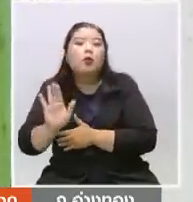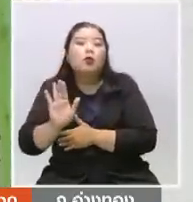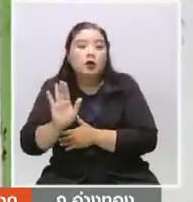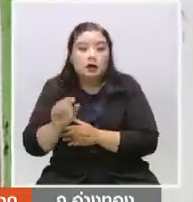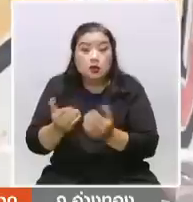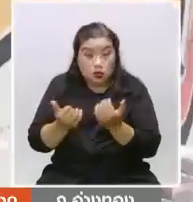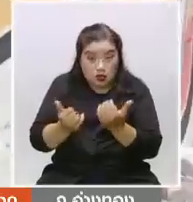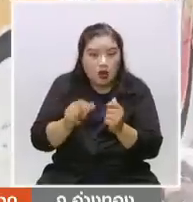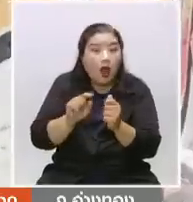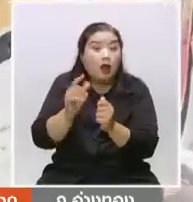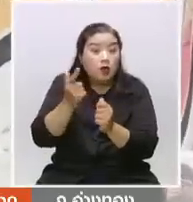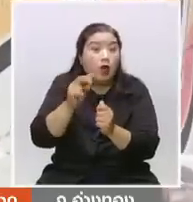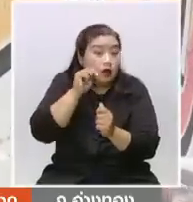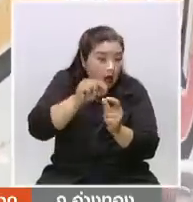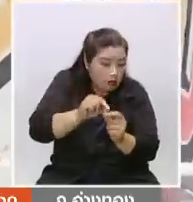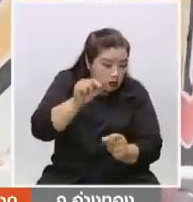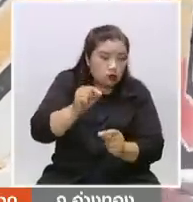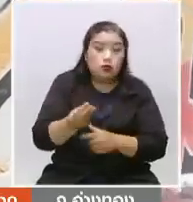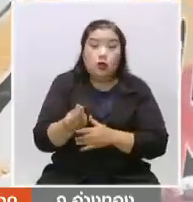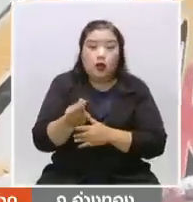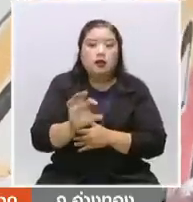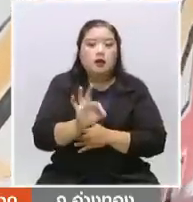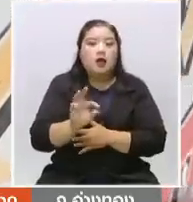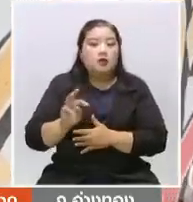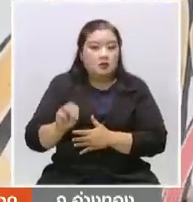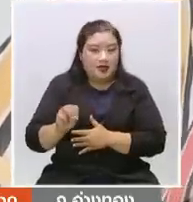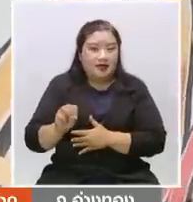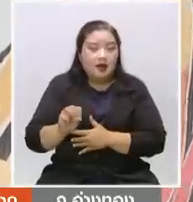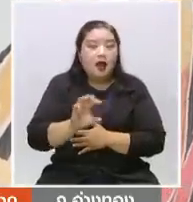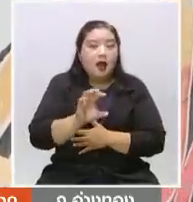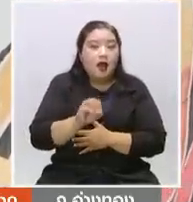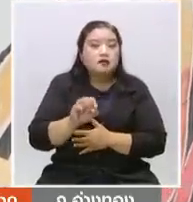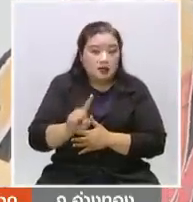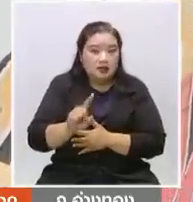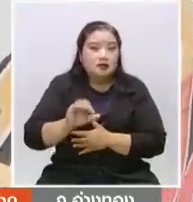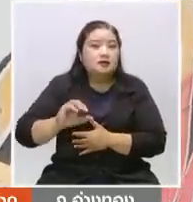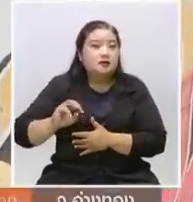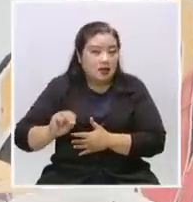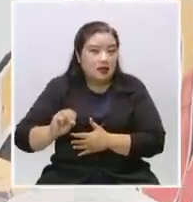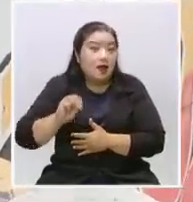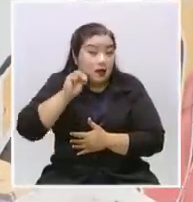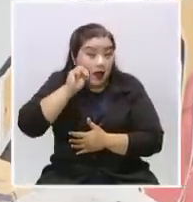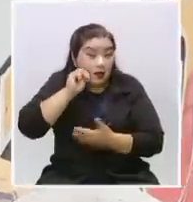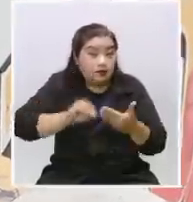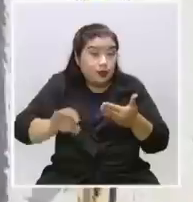ทองในวันนี้ระดับสูงถึง9เมตร51เซนติเมตรปริมาณน้ำไหลผ่า